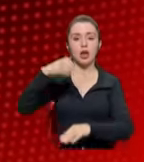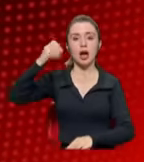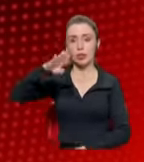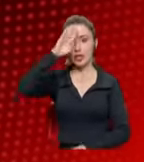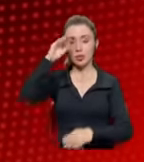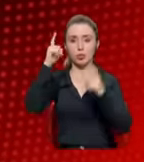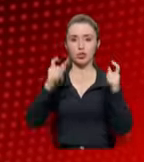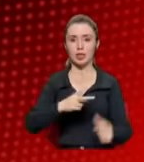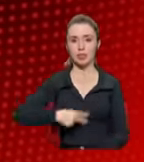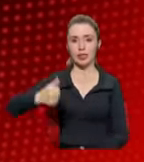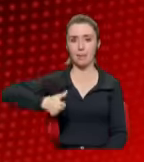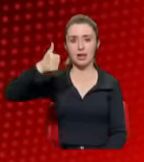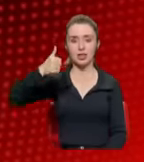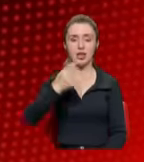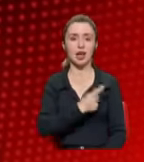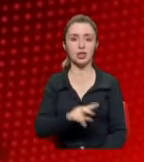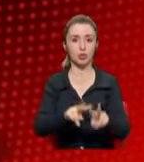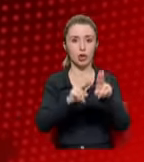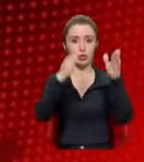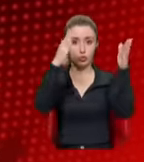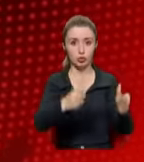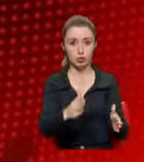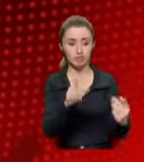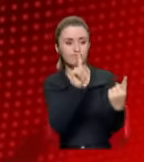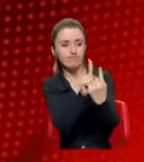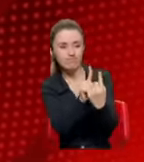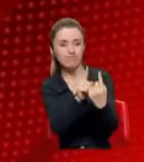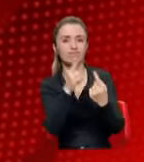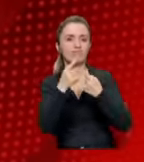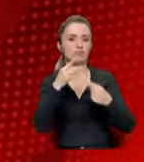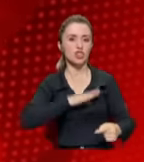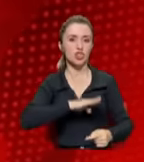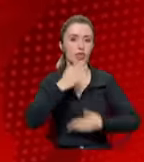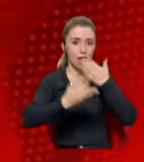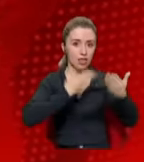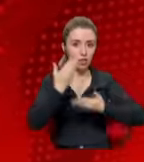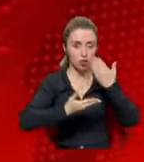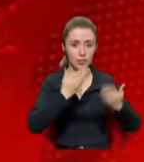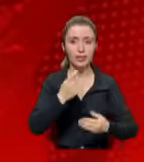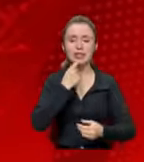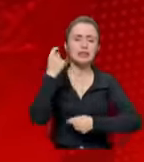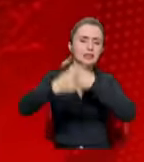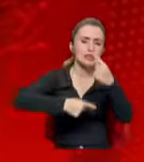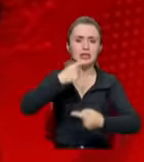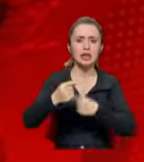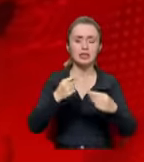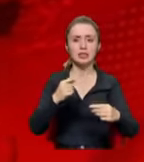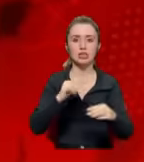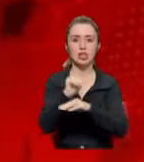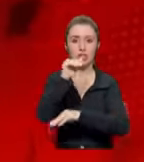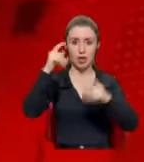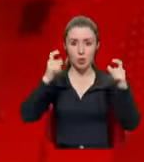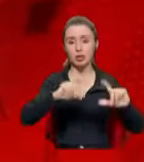İstanbul büyükşehir belediye başkan adayı kurumun önünü kesmiş şikayetlerini dile getirmişlerdi yıllardır yaşadıkları bölgeden